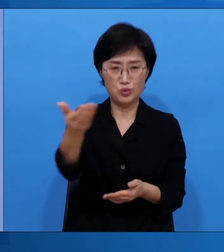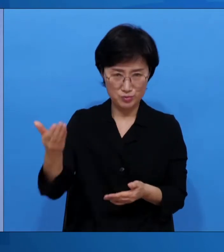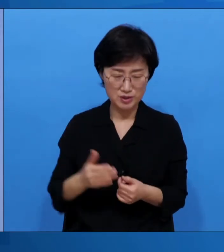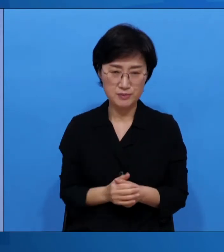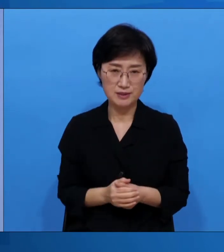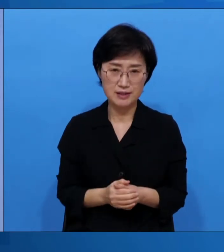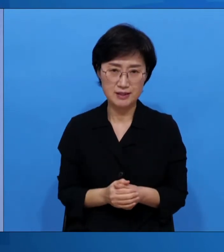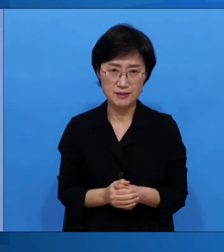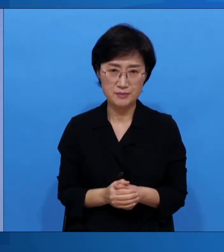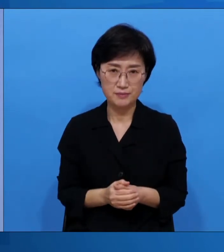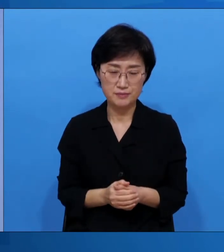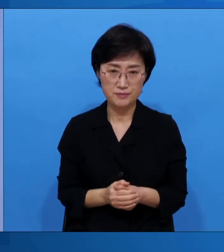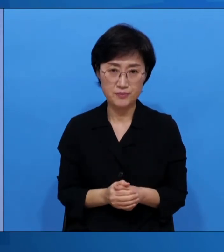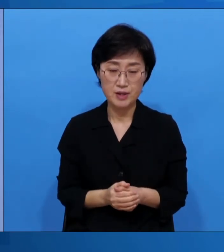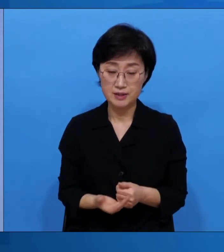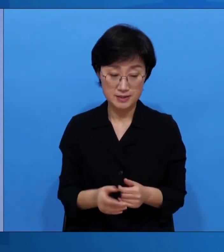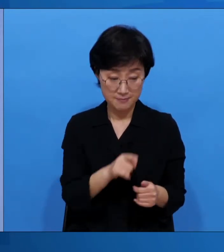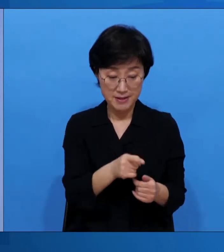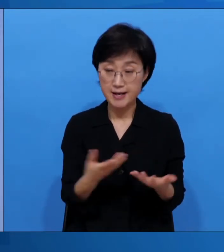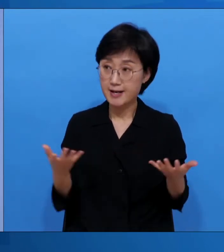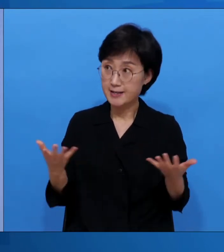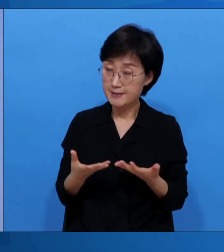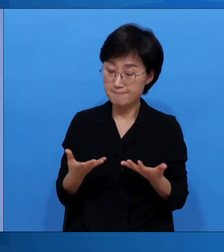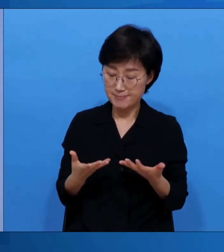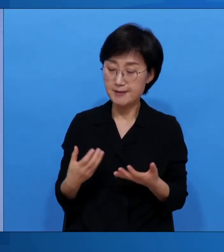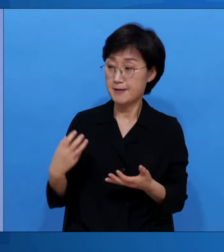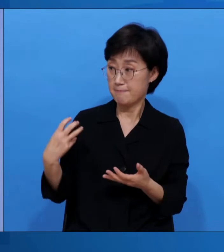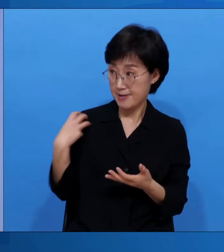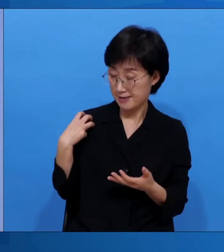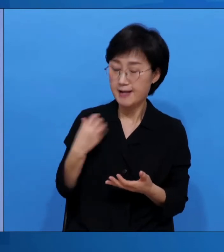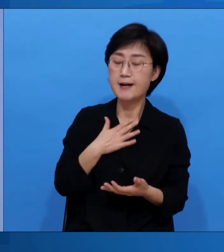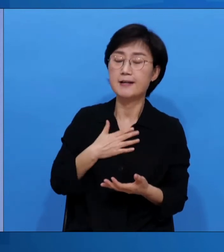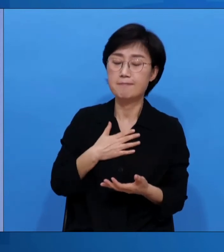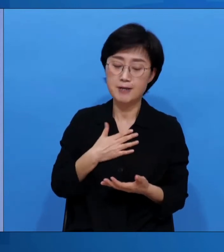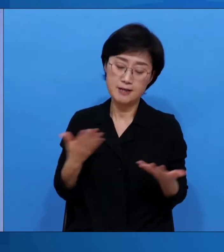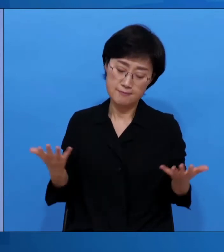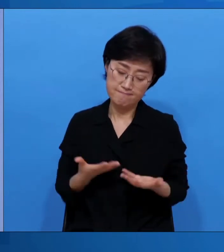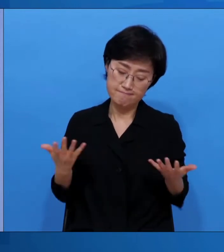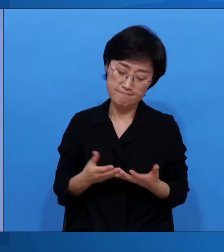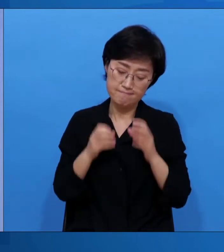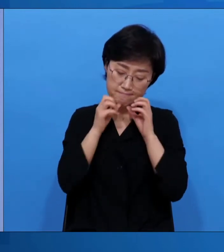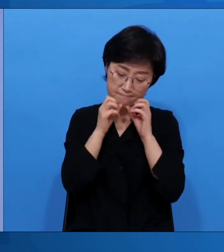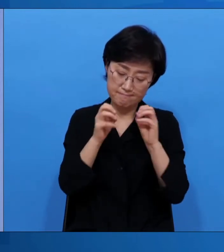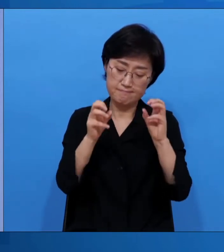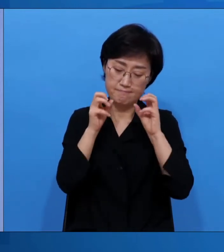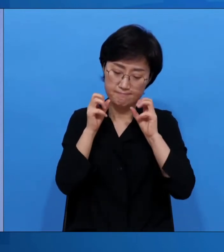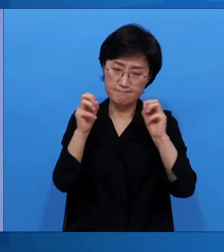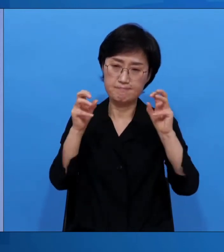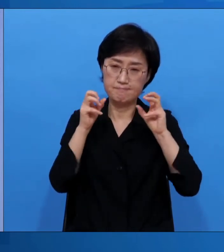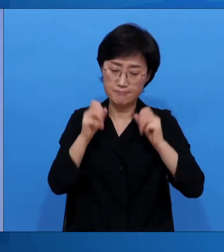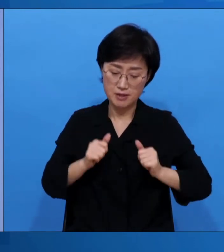이 사람들을 세웠더니 사도행전 6장에 보니까 예루살렘 유다 전역으로